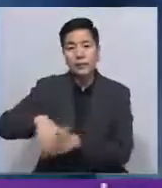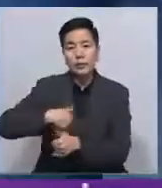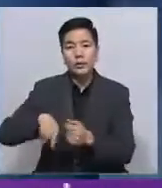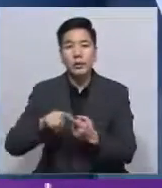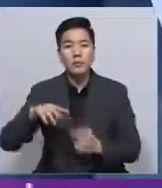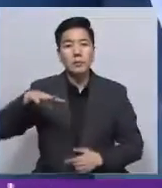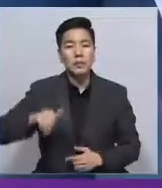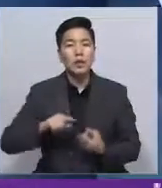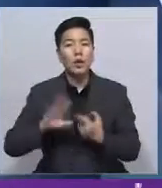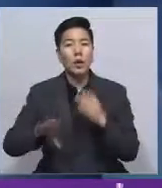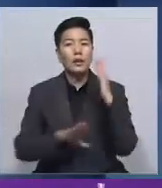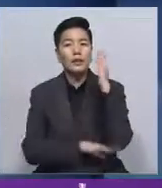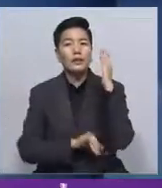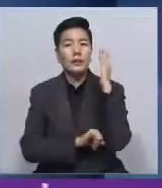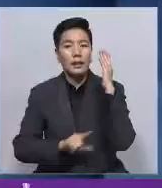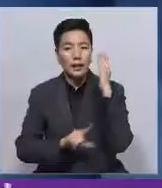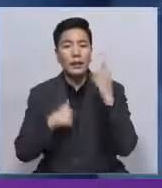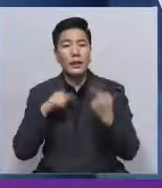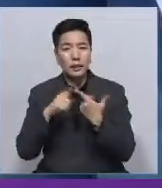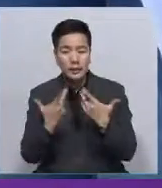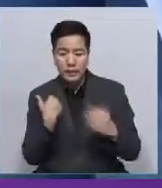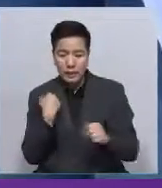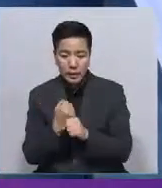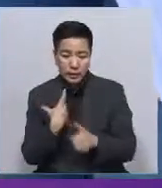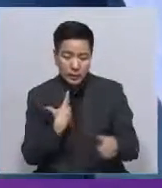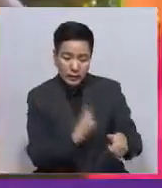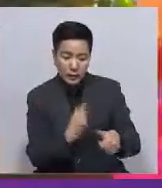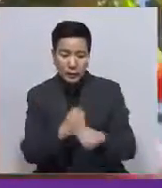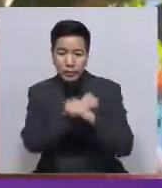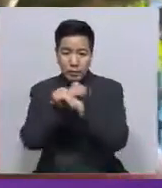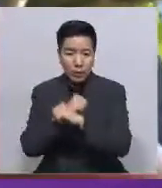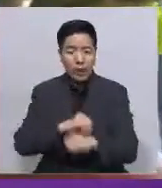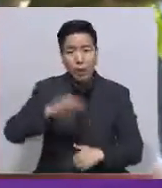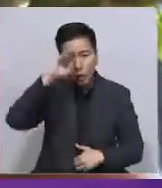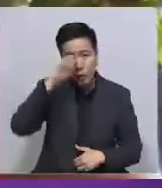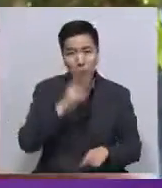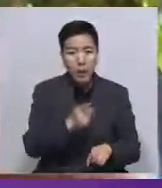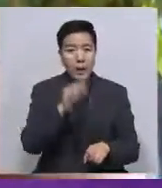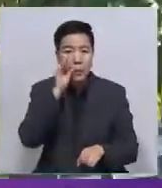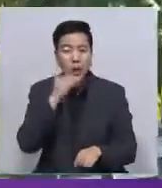ดล้อมเทศบาลนครยะลาก็ยังคงออกให้บริการฉีดวัคซีนป้องกันโรคพิษสุนั